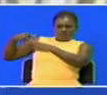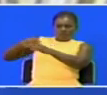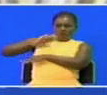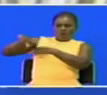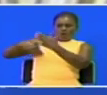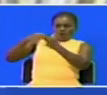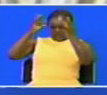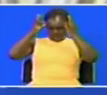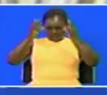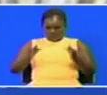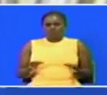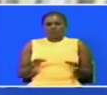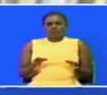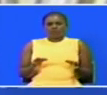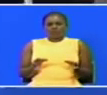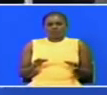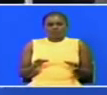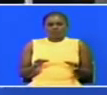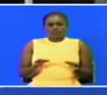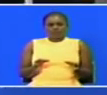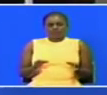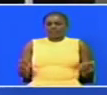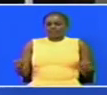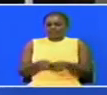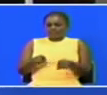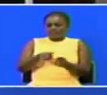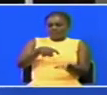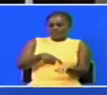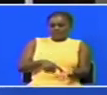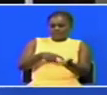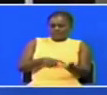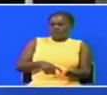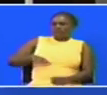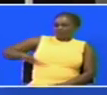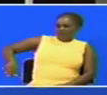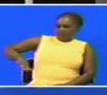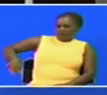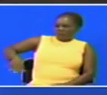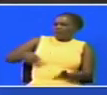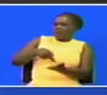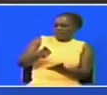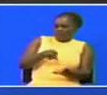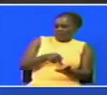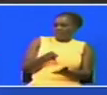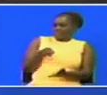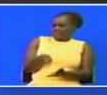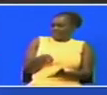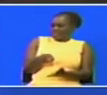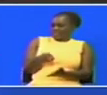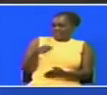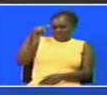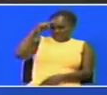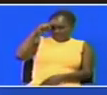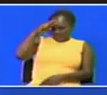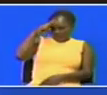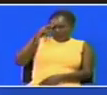made not to settle an invoice. Huku akisisitiza kwamba kucheleweshwa kwa malipo hayo ndio imekuwa mbinu ya